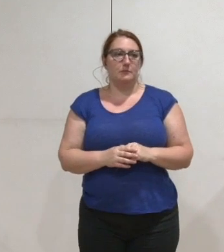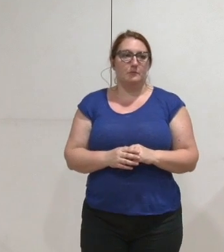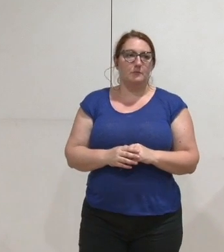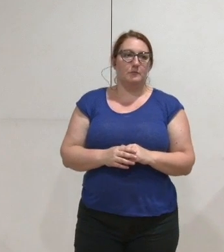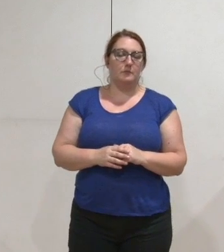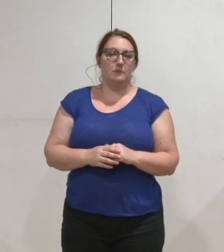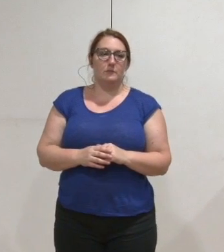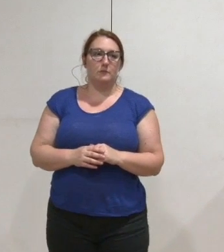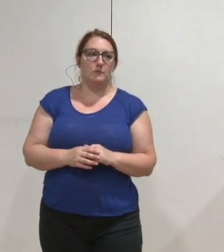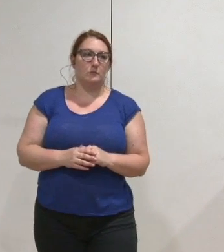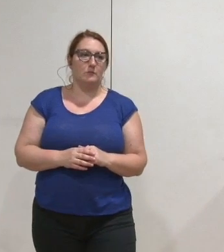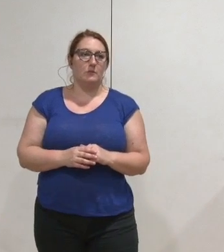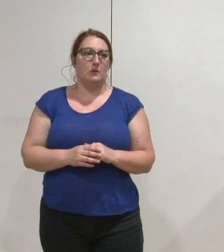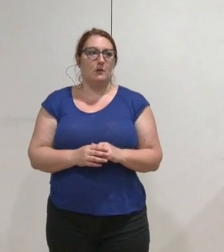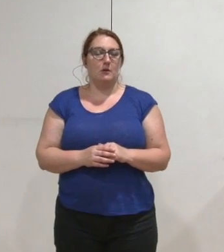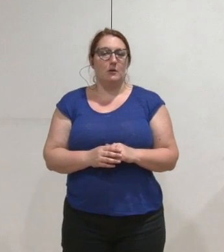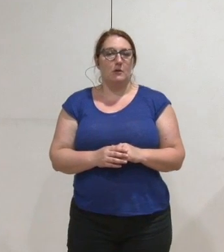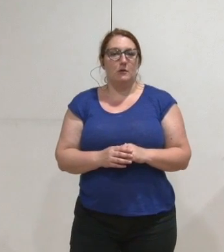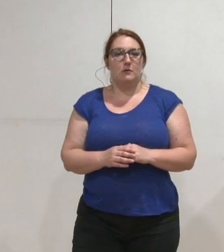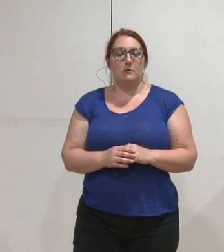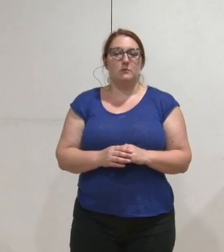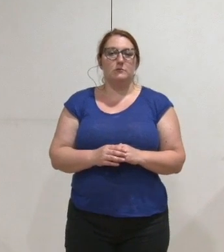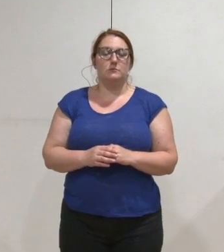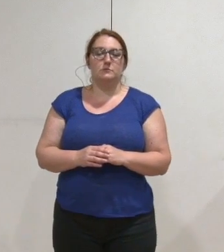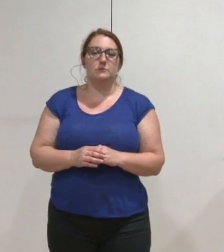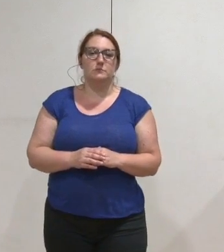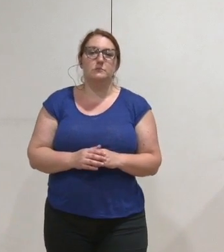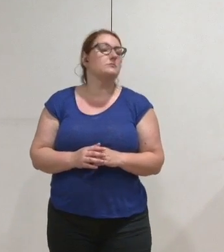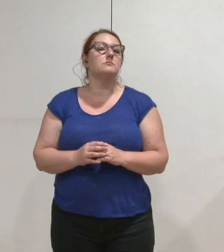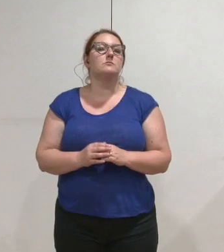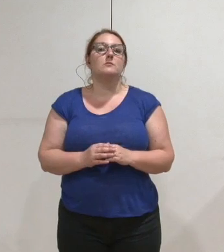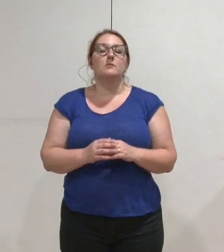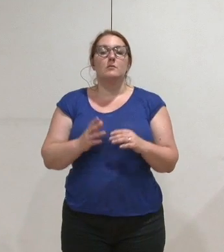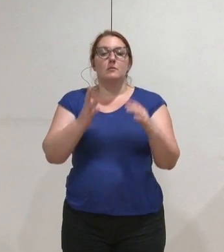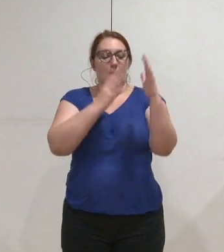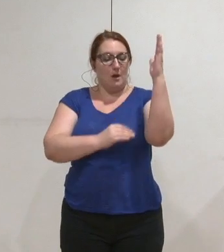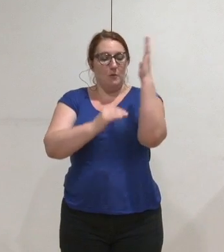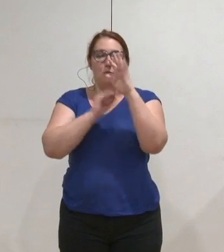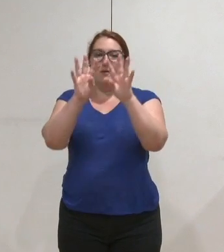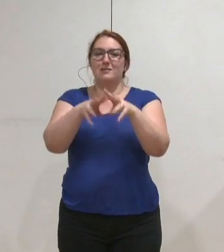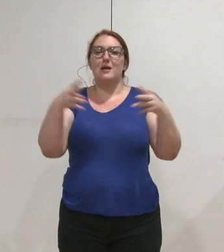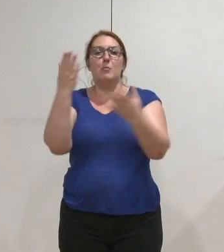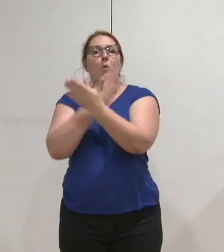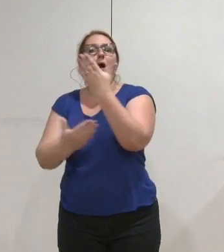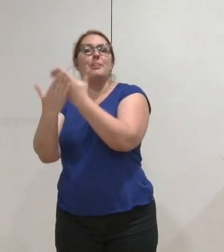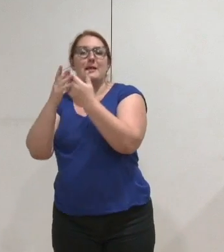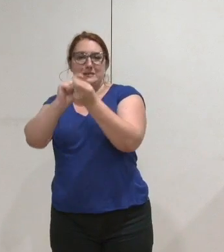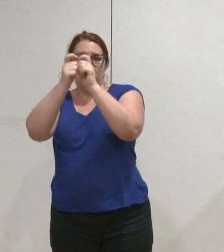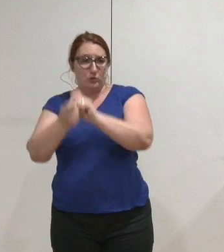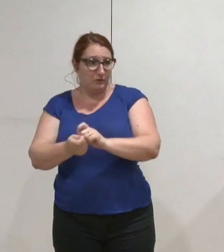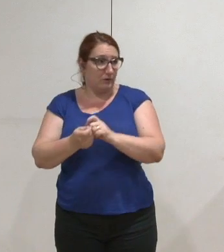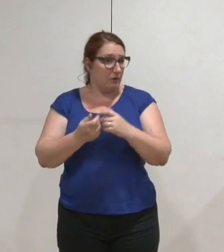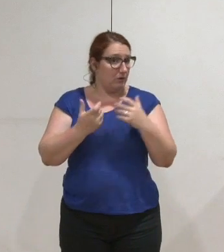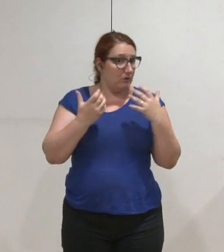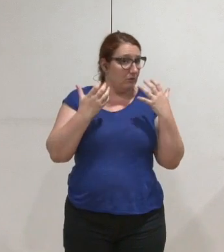amendement qui modifie le tableau de l'annexe de la Convention il A- il